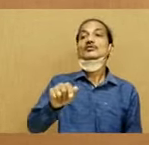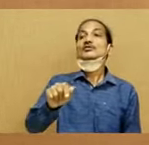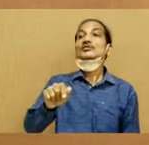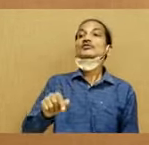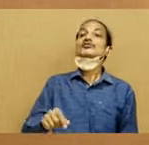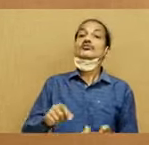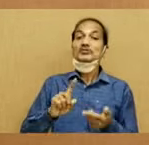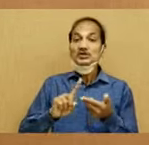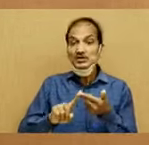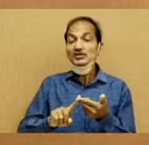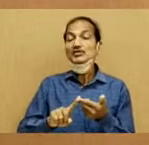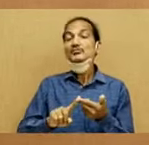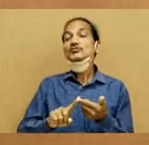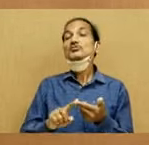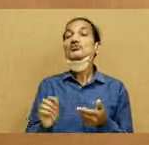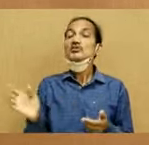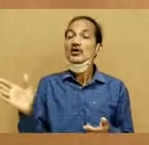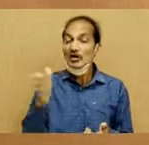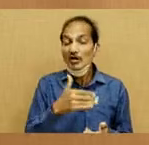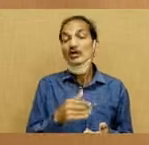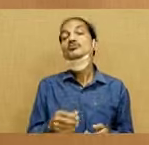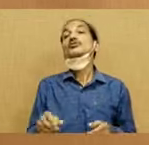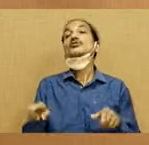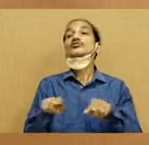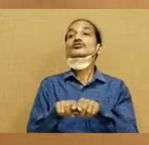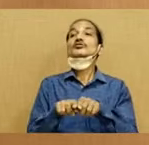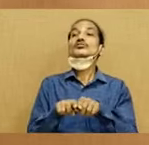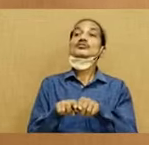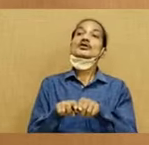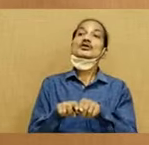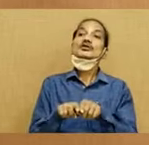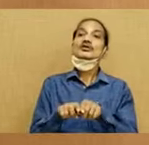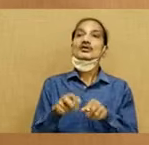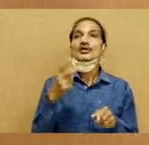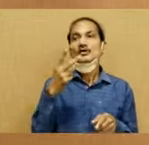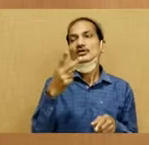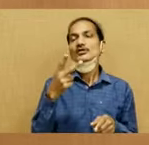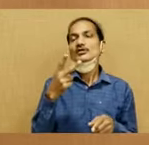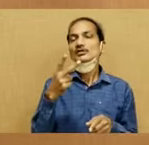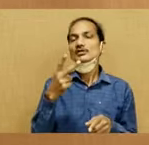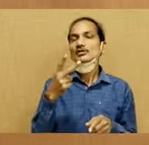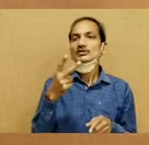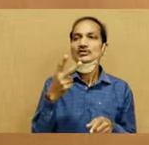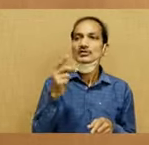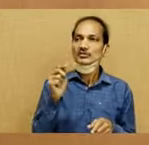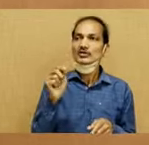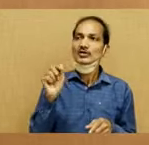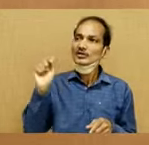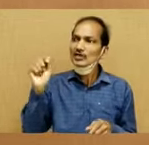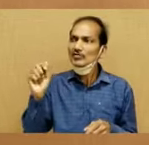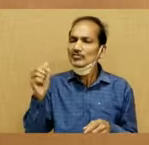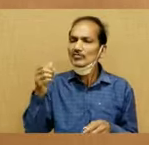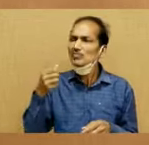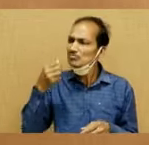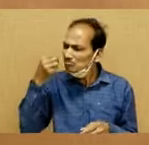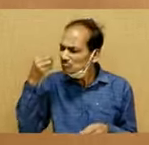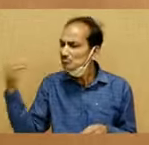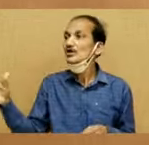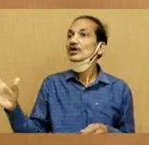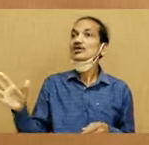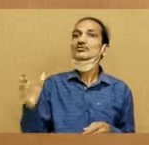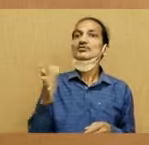ଦେଖିବା, ଶତ୍ରୁକୁ ଆମେ ଗୋଟିଏ ଅଣଦେଖା କରିଦେବା ନାହିଁ କି ତାକୁ ଆମଠୁ ହେୟ ବୋଲି ଭାବିବା ନାହିଁ,